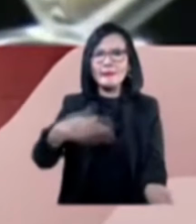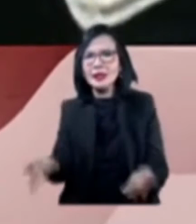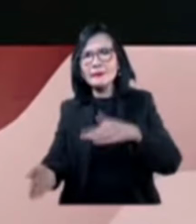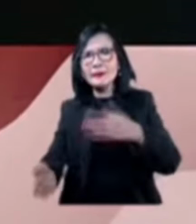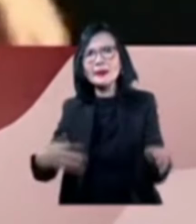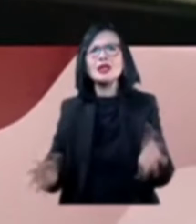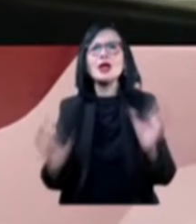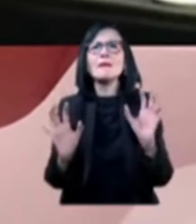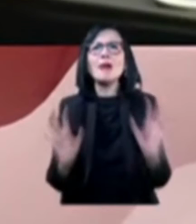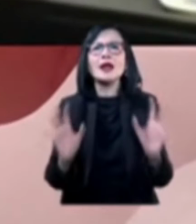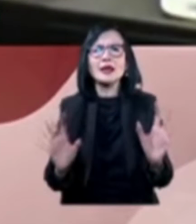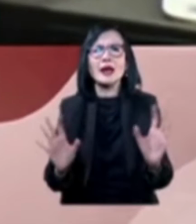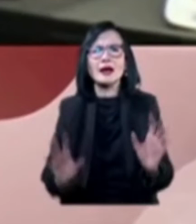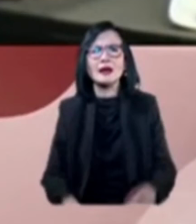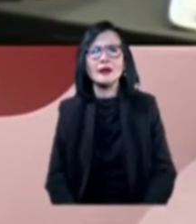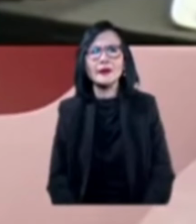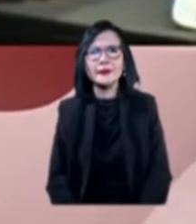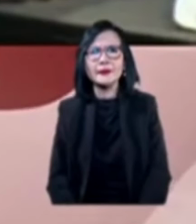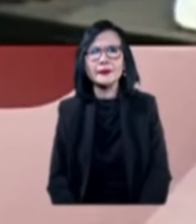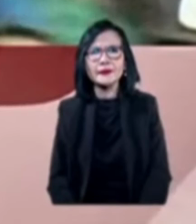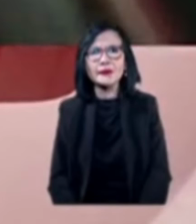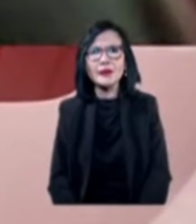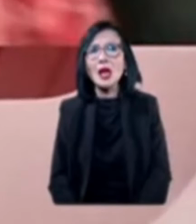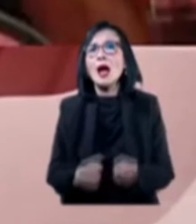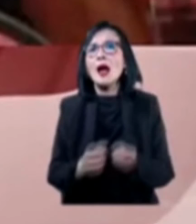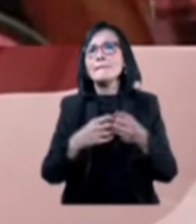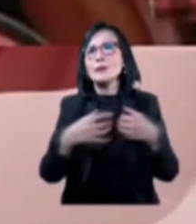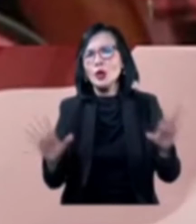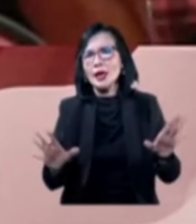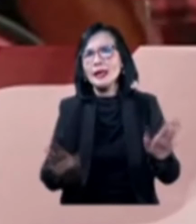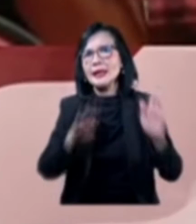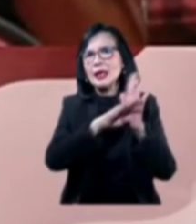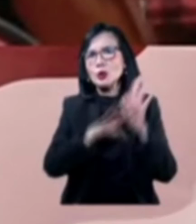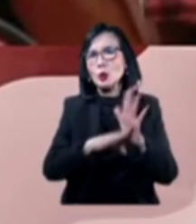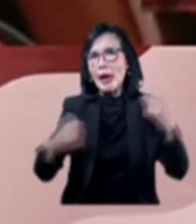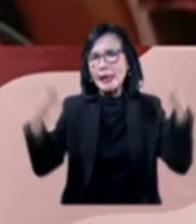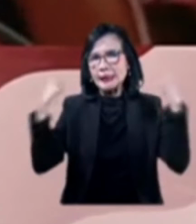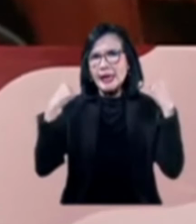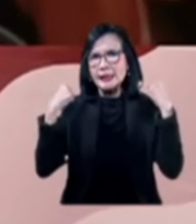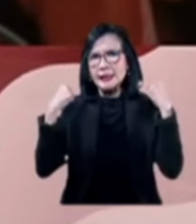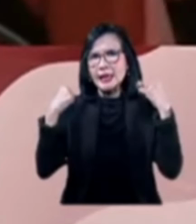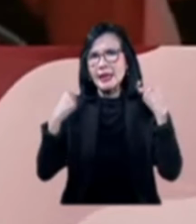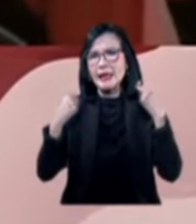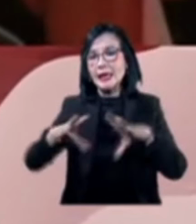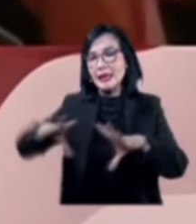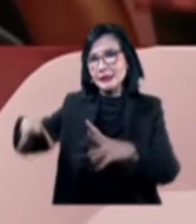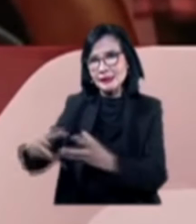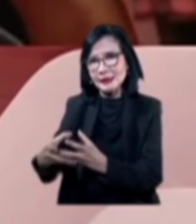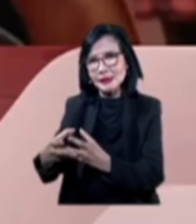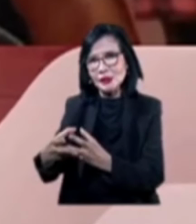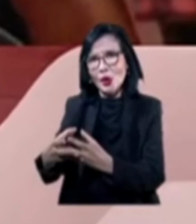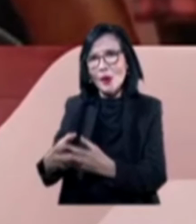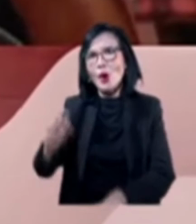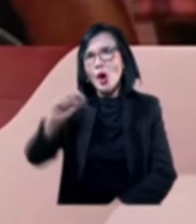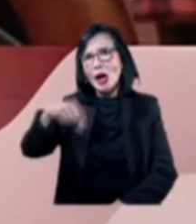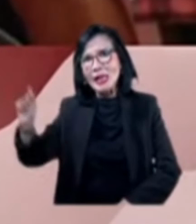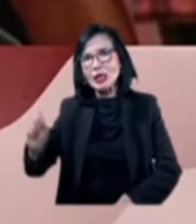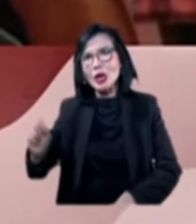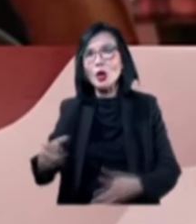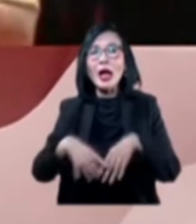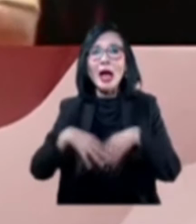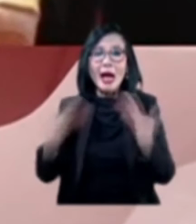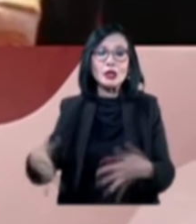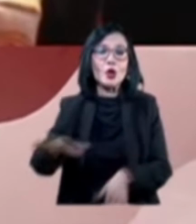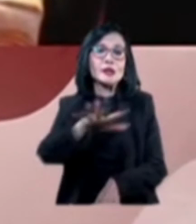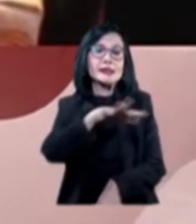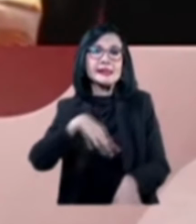Jadi contohnya sebenarnya sudah ada. Nah, longgarnya protokol kesehatan yang mulai terjadi mungkin di kluster perkantoran atau terjadi di sekeliling kita